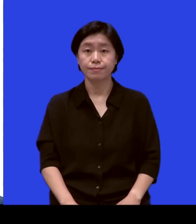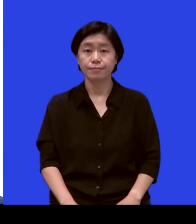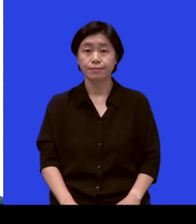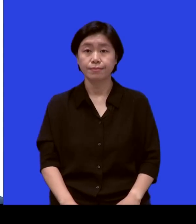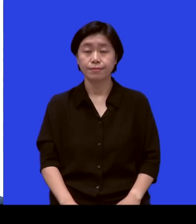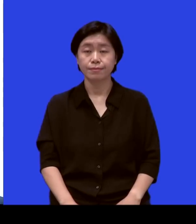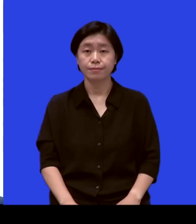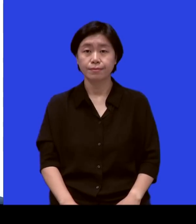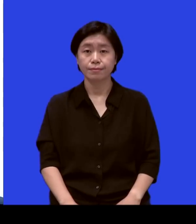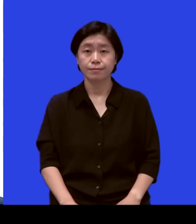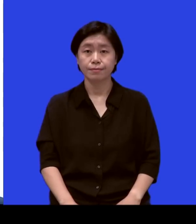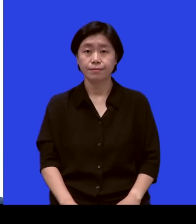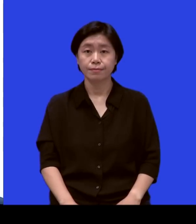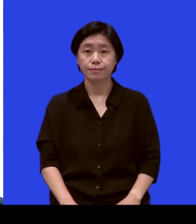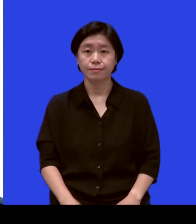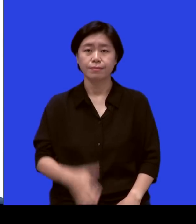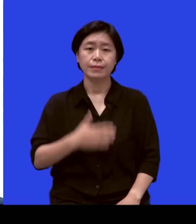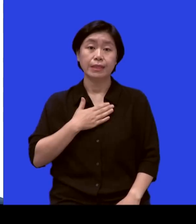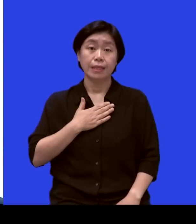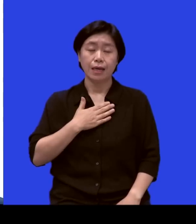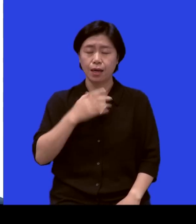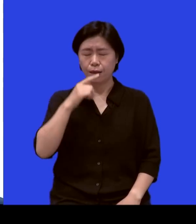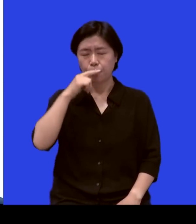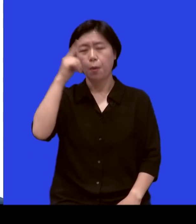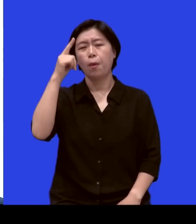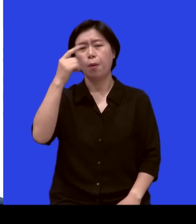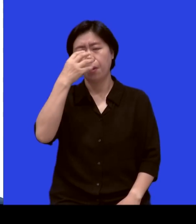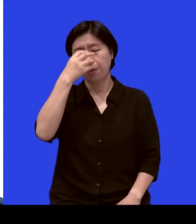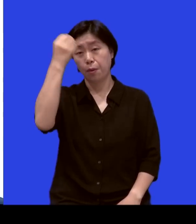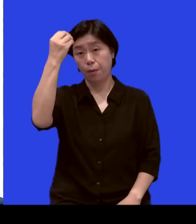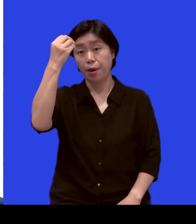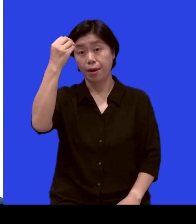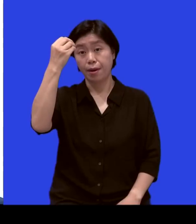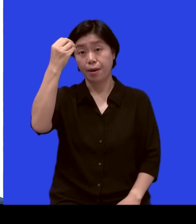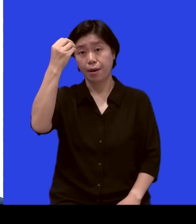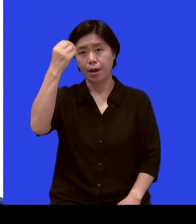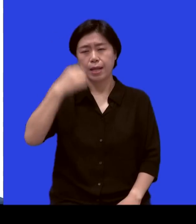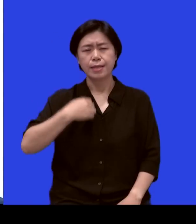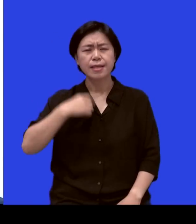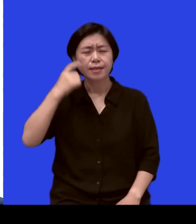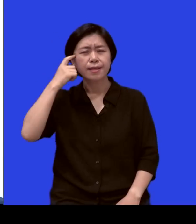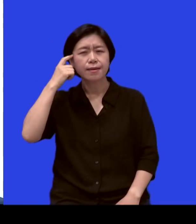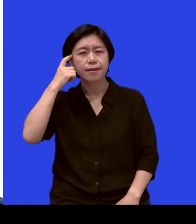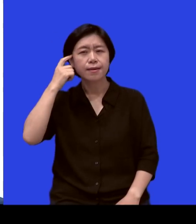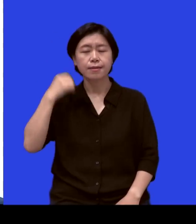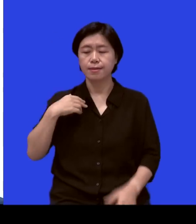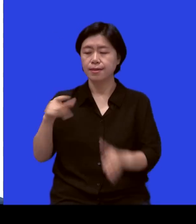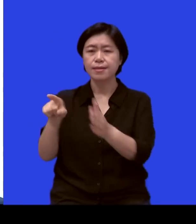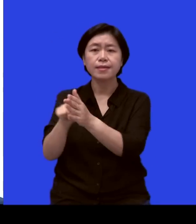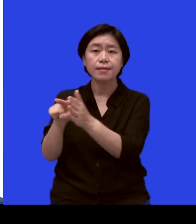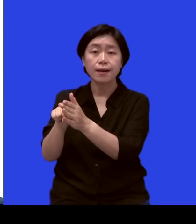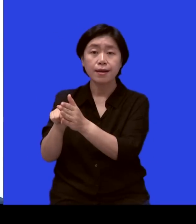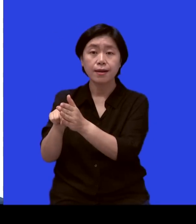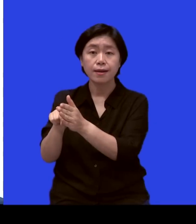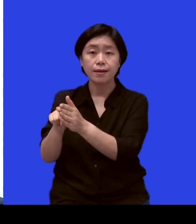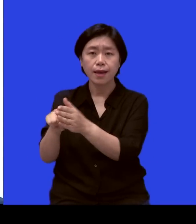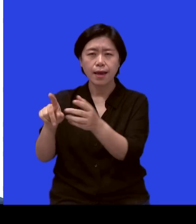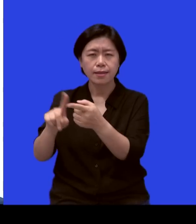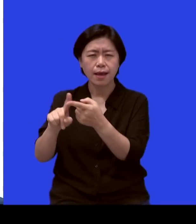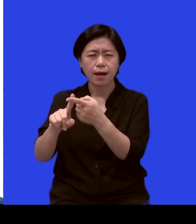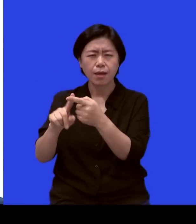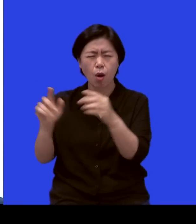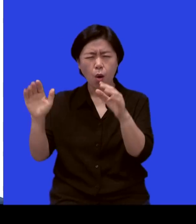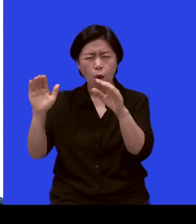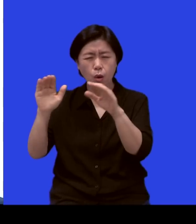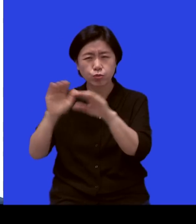나의 그 어떤 교만을 또 나의 그 의식이나 신학과 신앙의 그 어두운